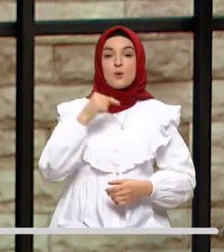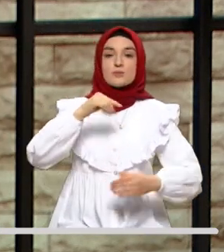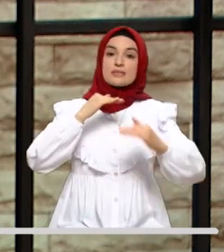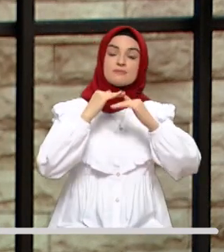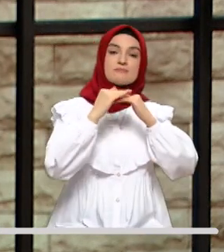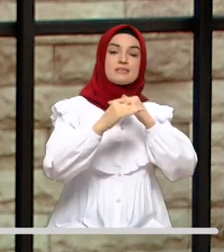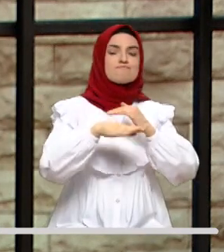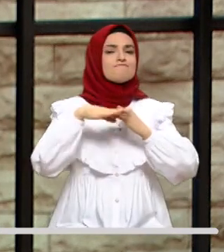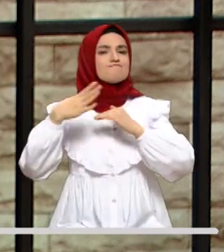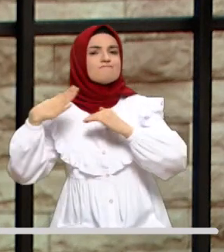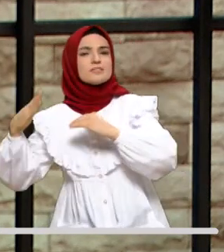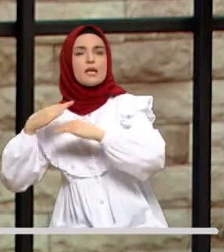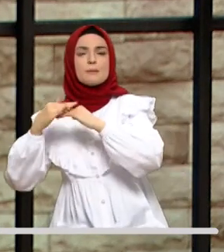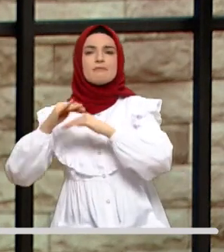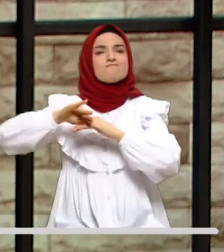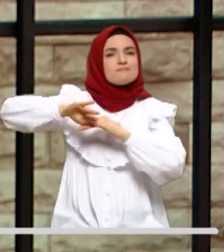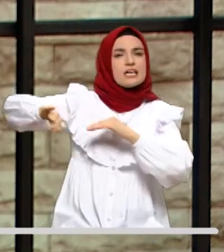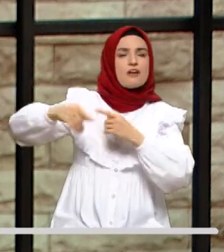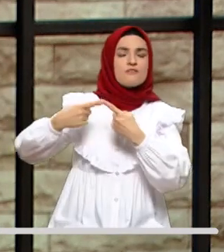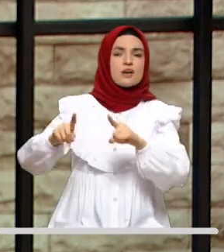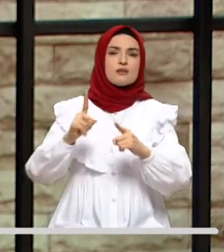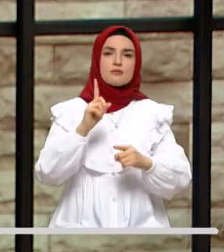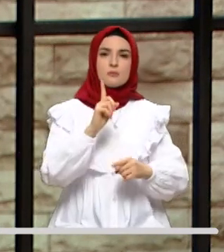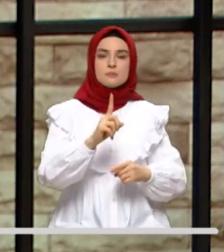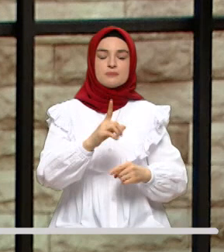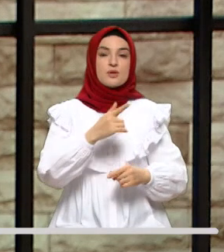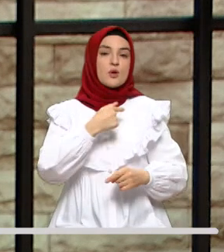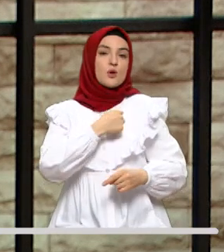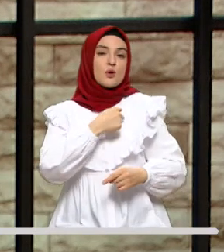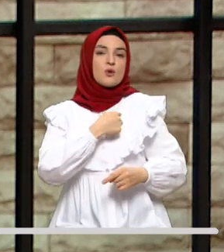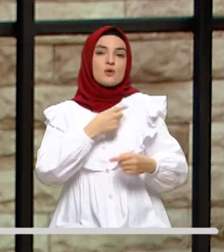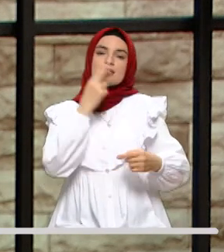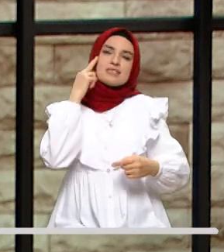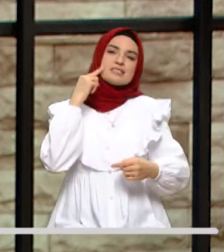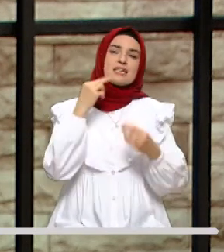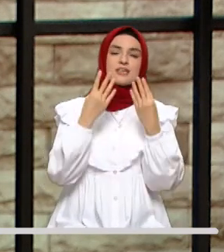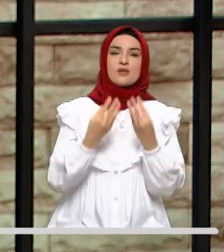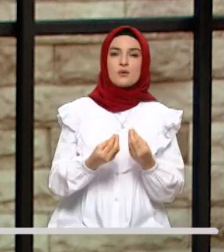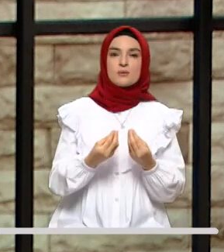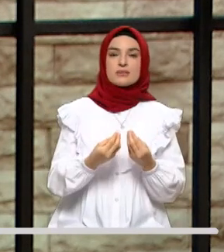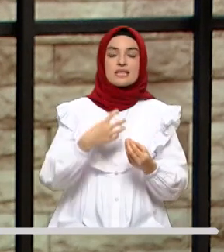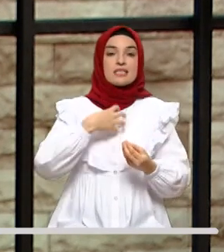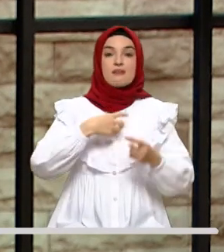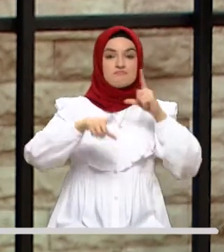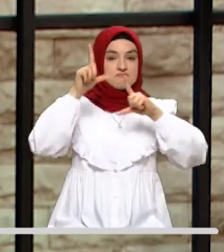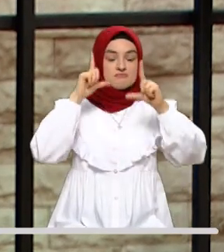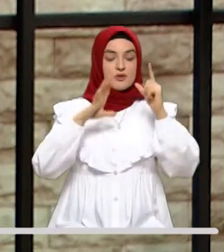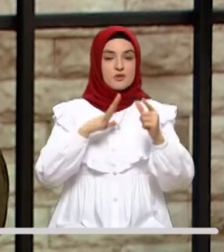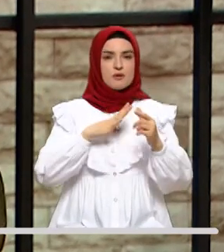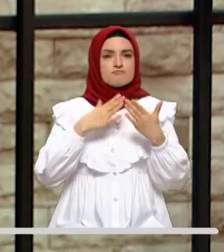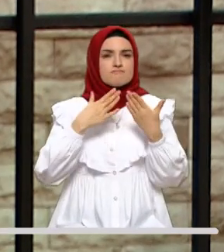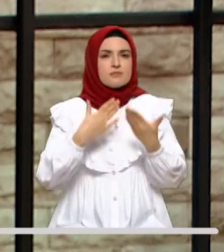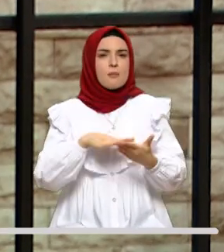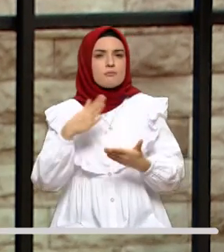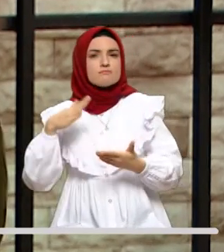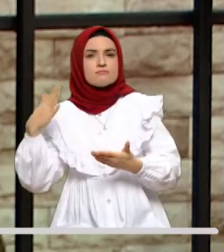diğer milletlerden ayıran en önemli farklardan biri de gönlünün zengin olması. Kendi ihtiyacı var ama